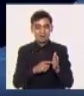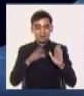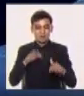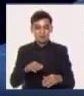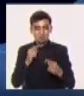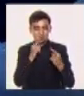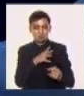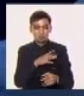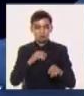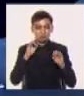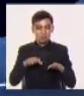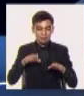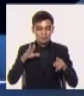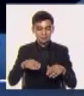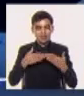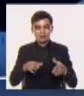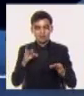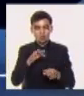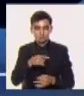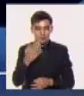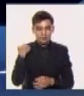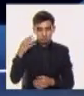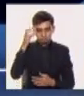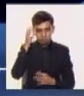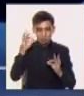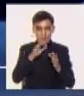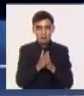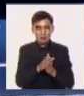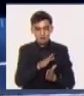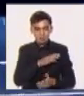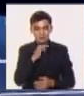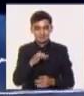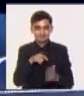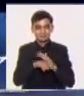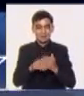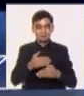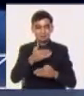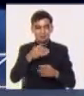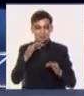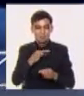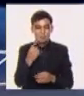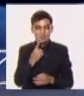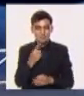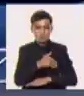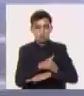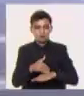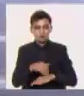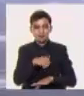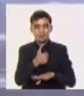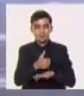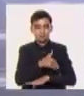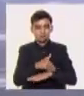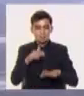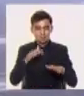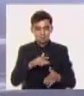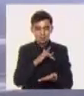увеселительного заведения на месте научно-технической библиотеки. Здание находится на одной из первых и главных улиц города.